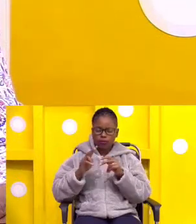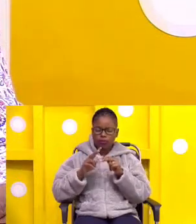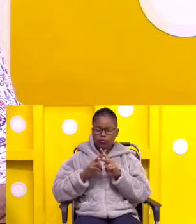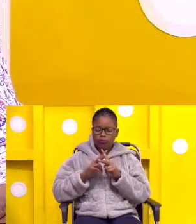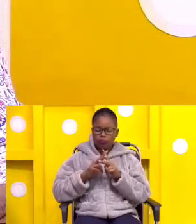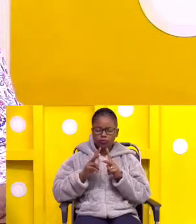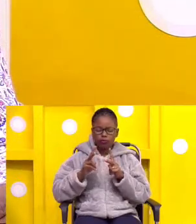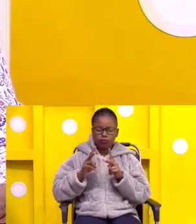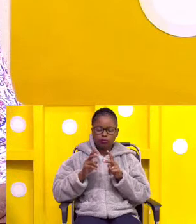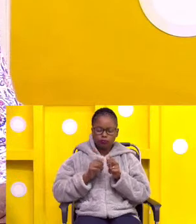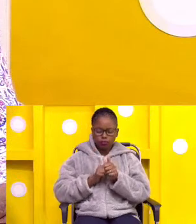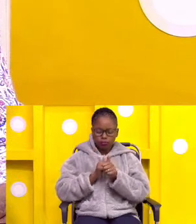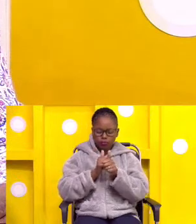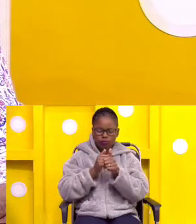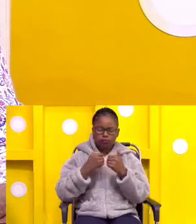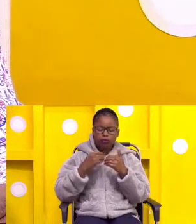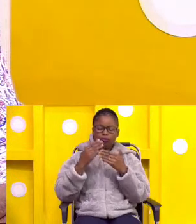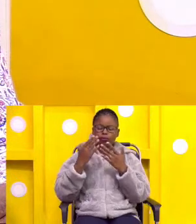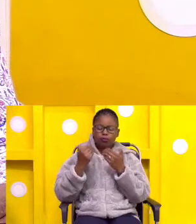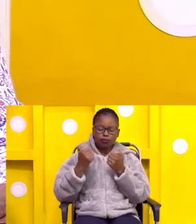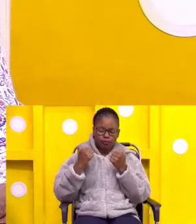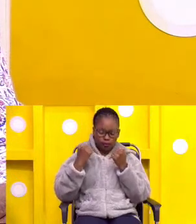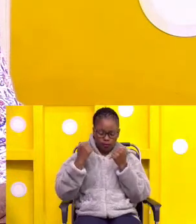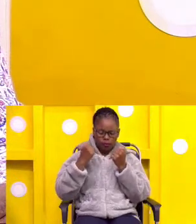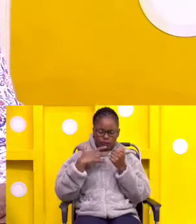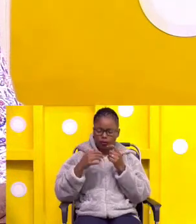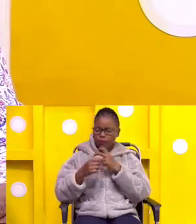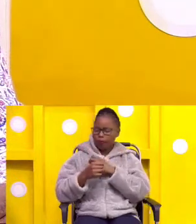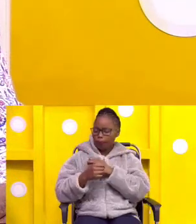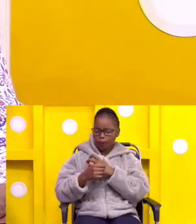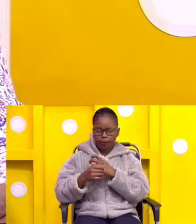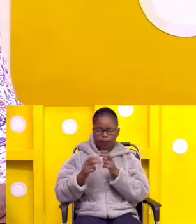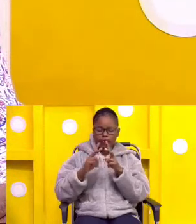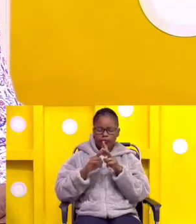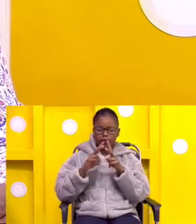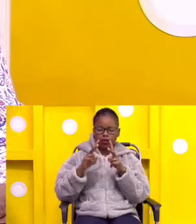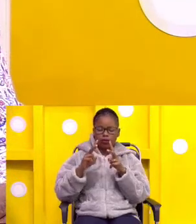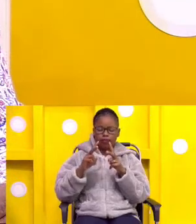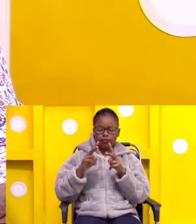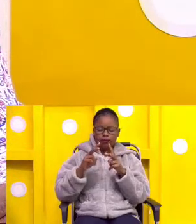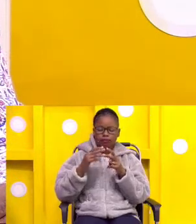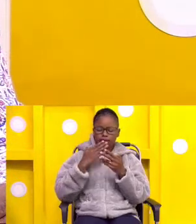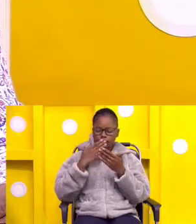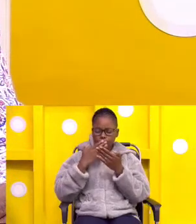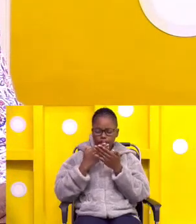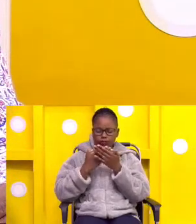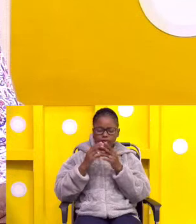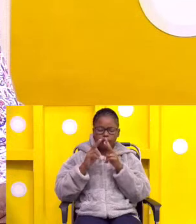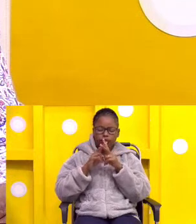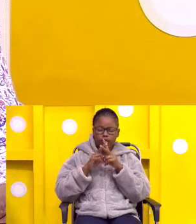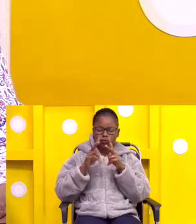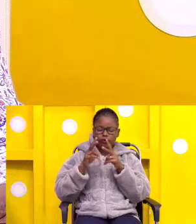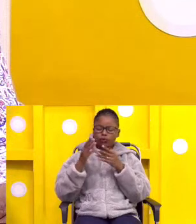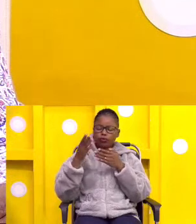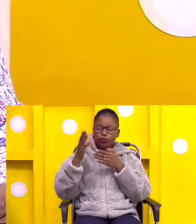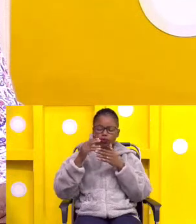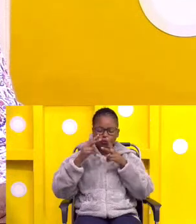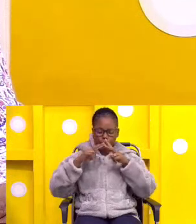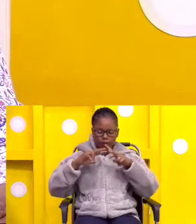Twagũcokeria ngatho na twaiga nĩ ũrĩ hinya na ũhoti Ngai. Twagũcokeria ngatho na twaiga wĩ mwĩhokeku we mwene